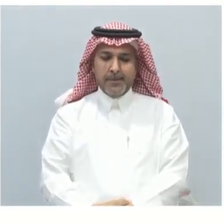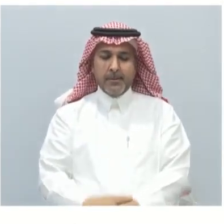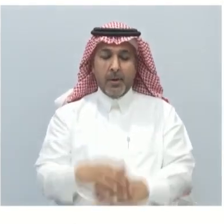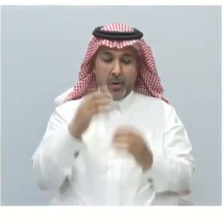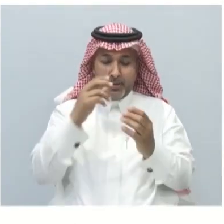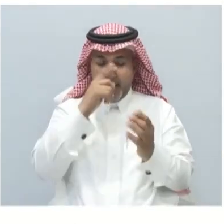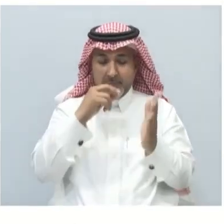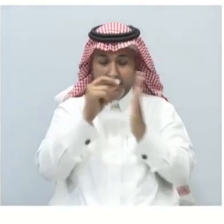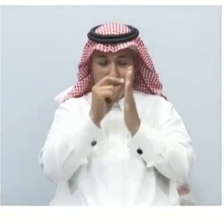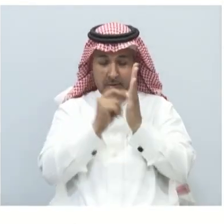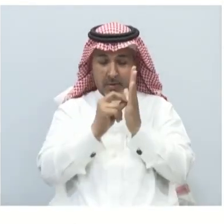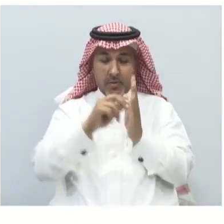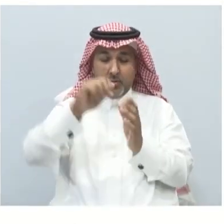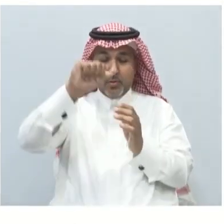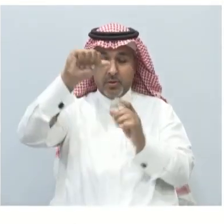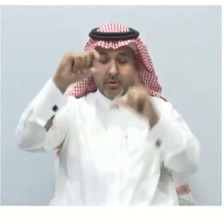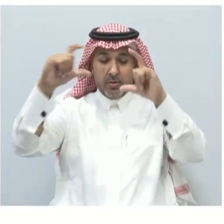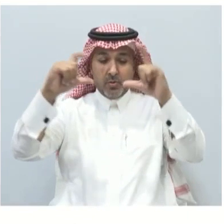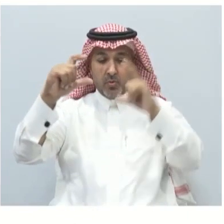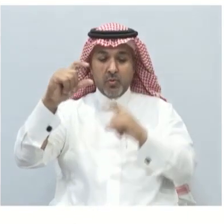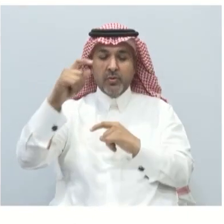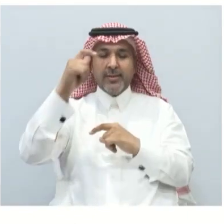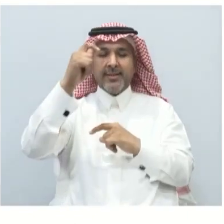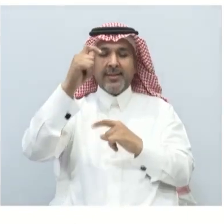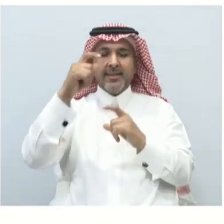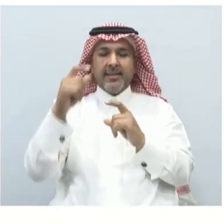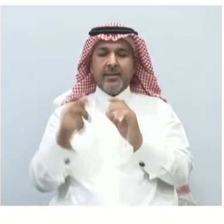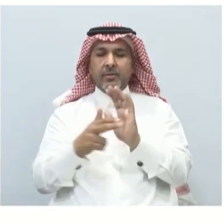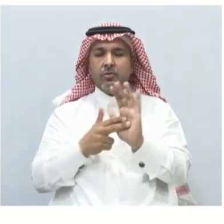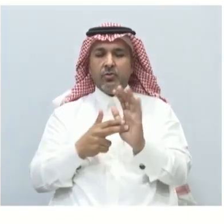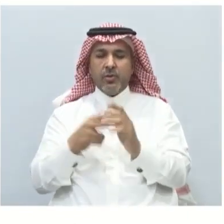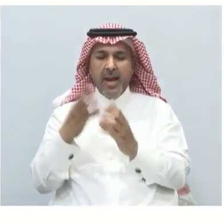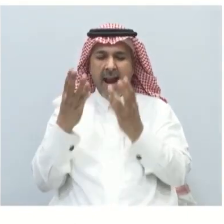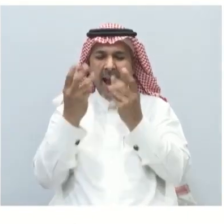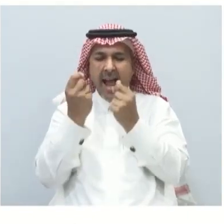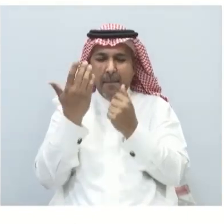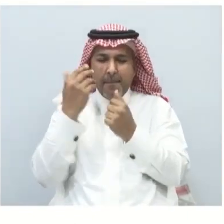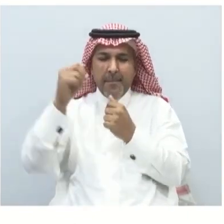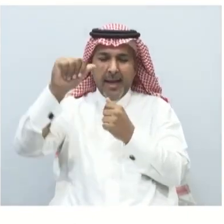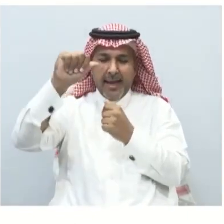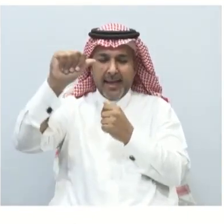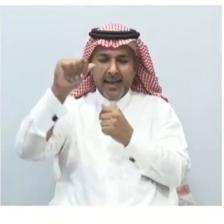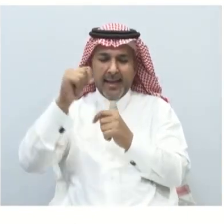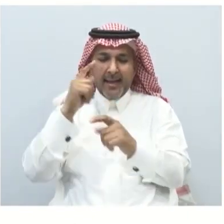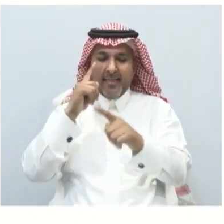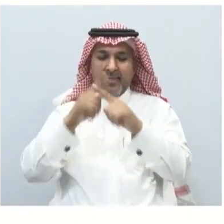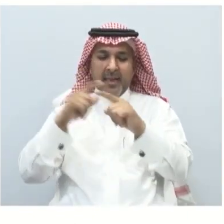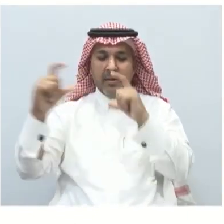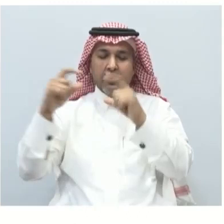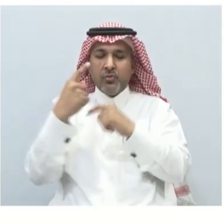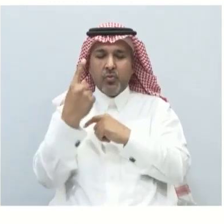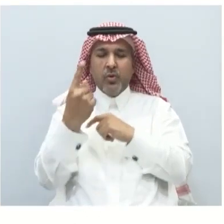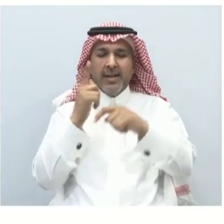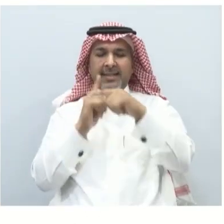اي تي تساوي العدد الاساسي اللي هو a في واحد زائد